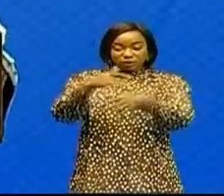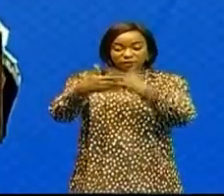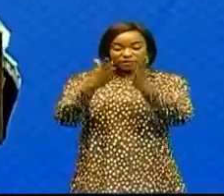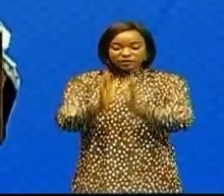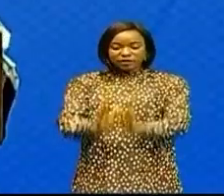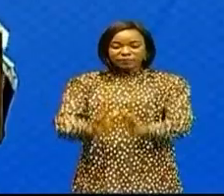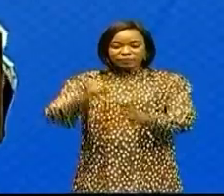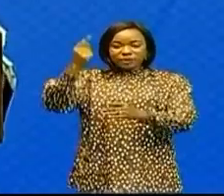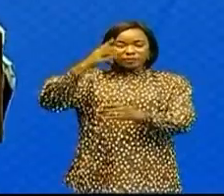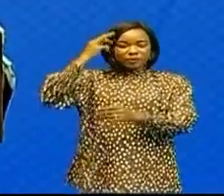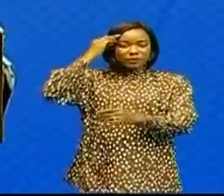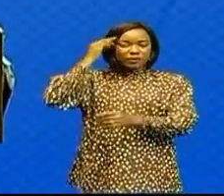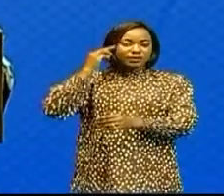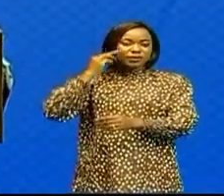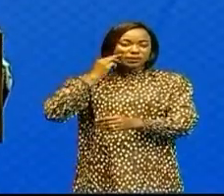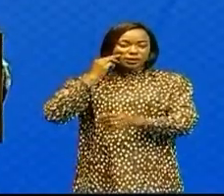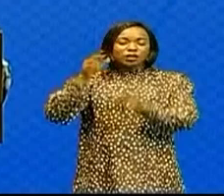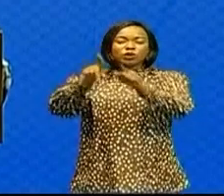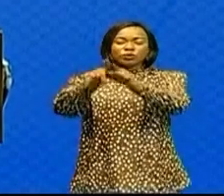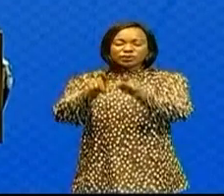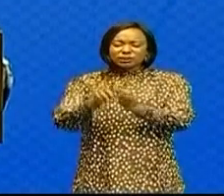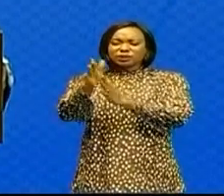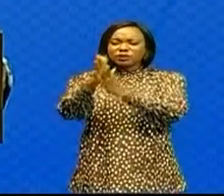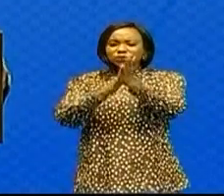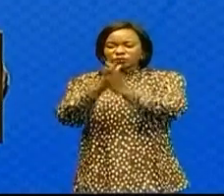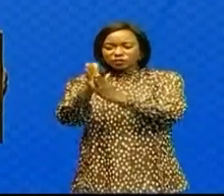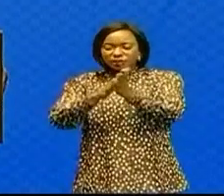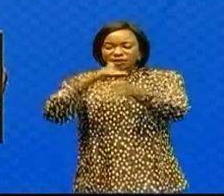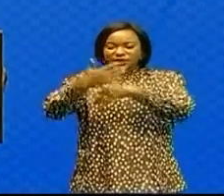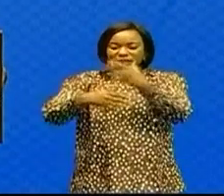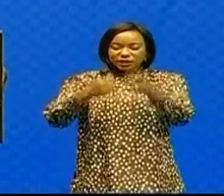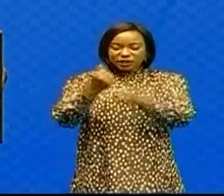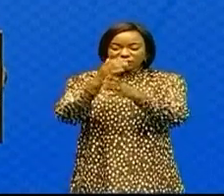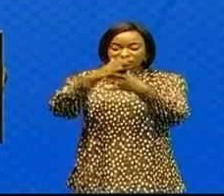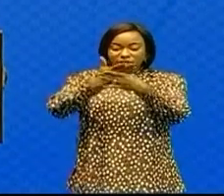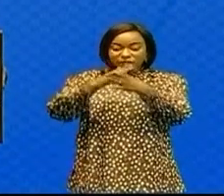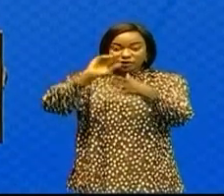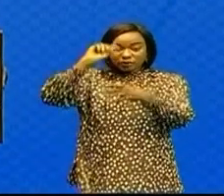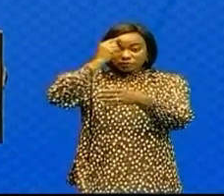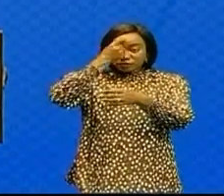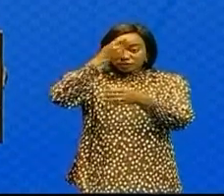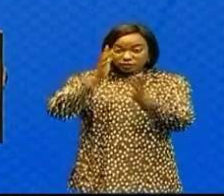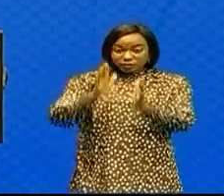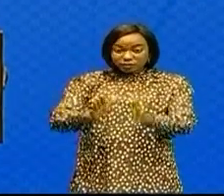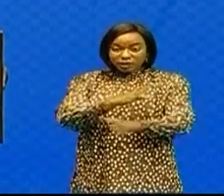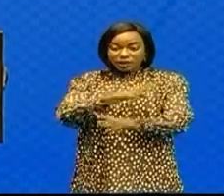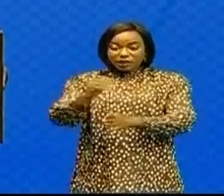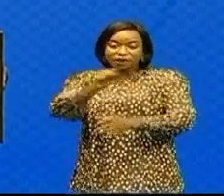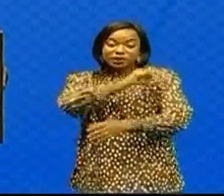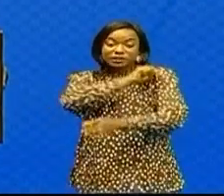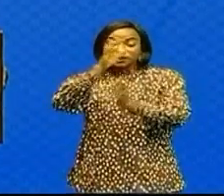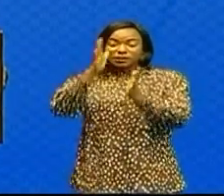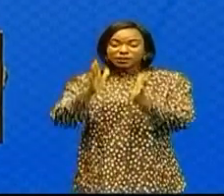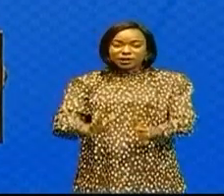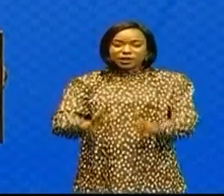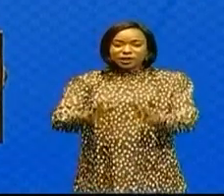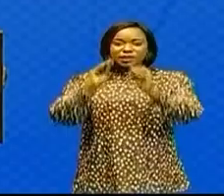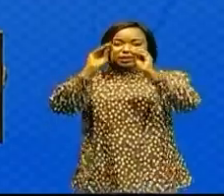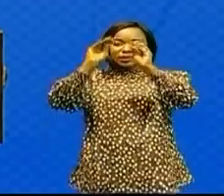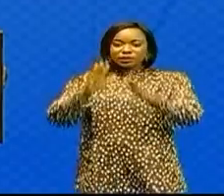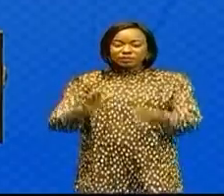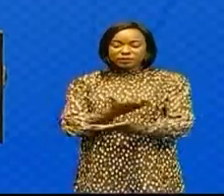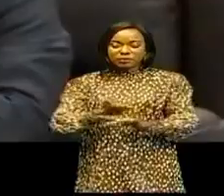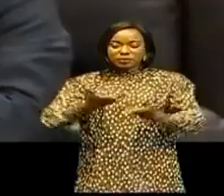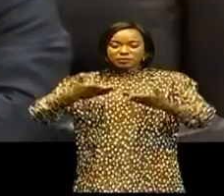Premier ministre a souhaité que les travaux entre le gouvernement et l'intersyndical de l'enseignement